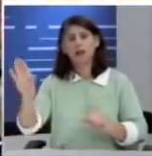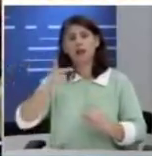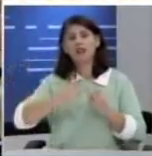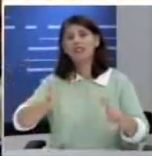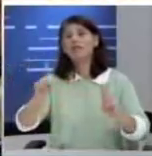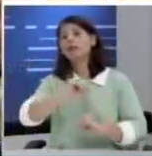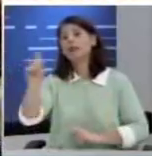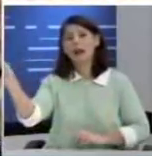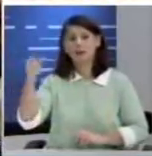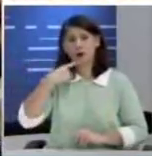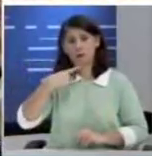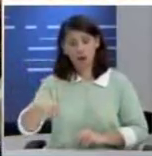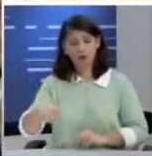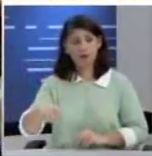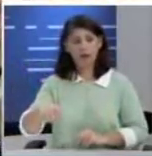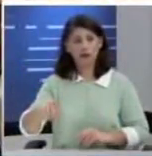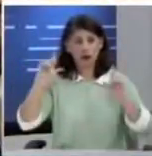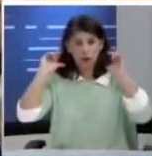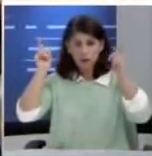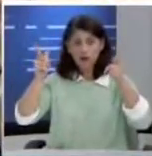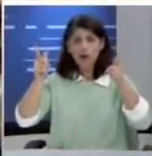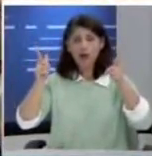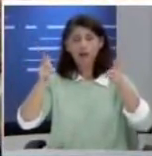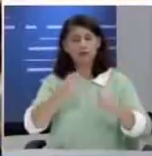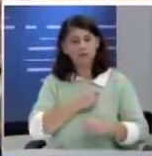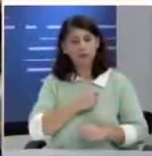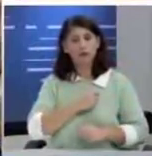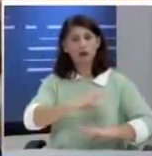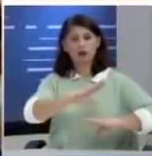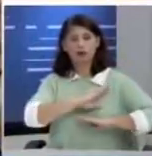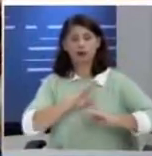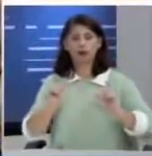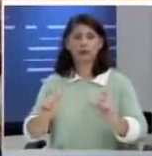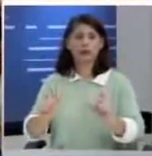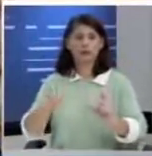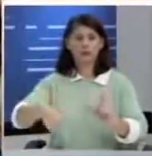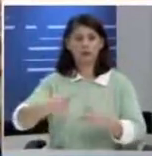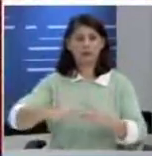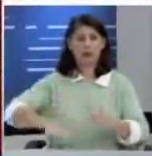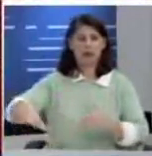επιτρέπω να προσβάλλετε το δημοκρατικό φρόνημα των ενόπλων δυνάμεων του τόπου.